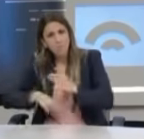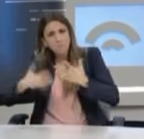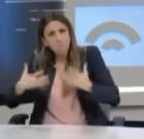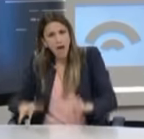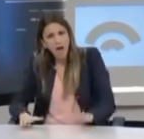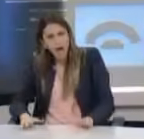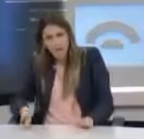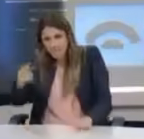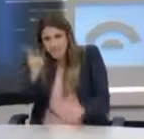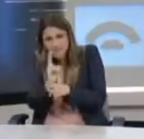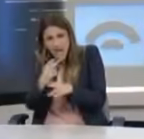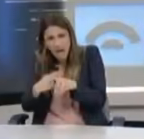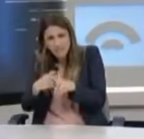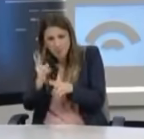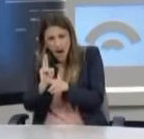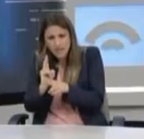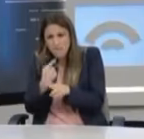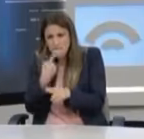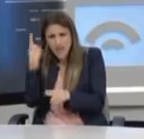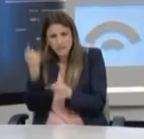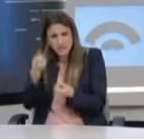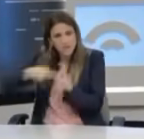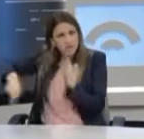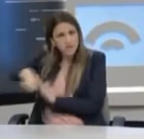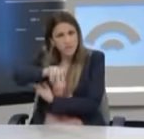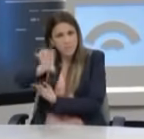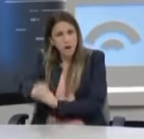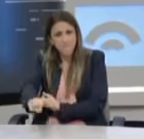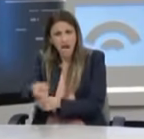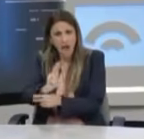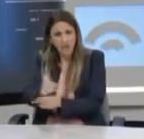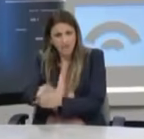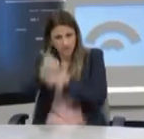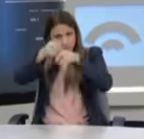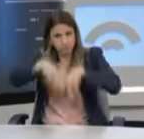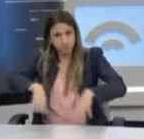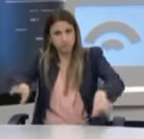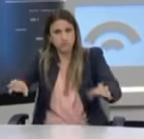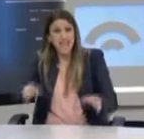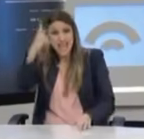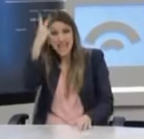τα δικά σας επίσημα έγγραφα πριν από ένα χρόνο. Δική σας κυβέρνηση.